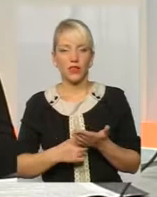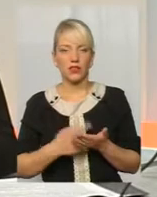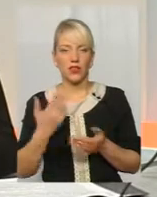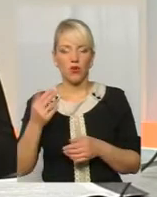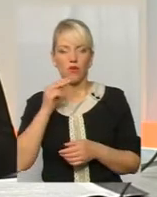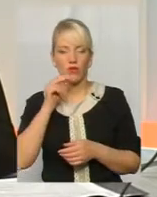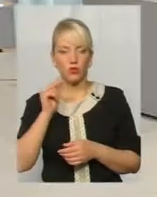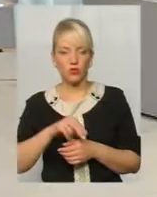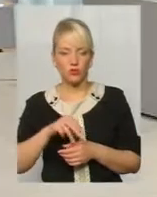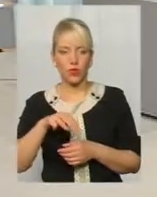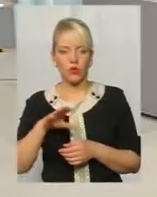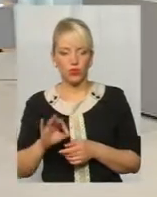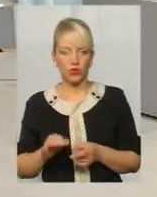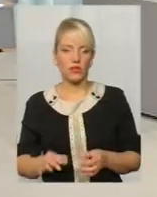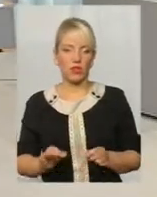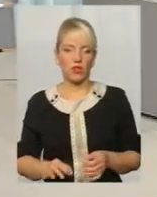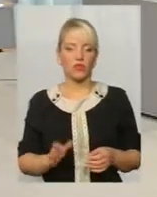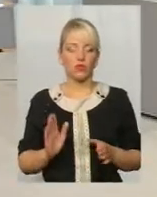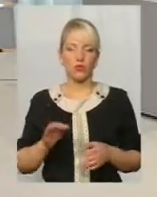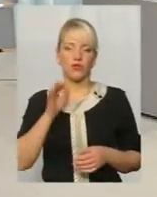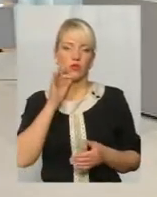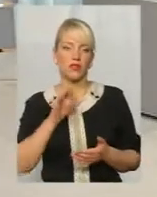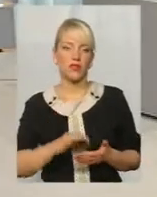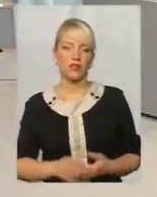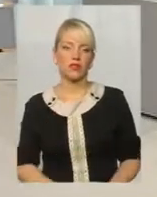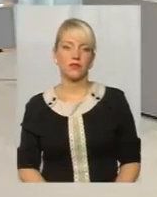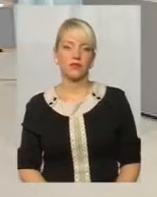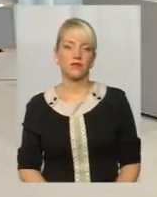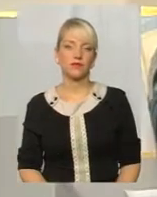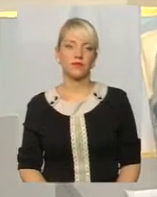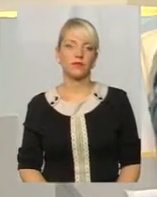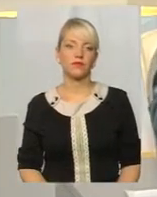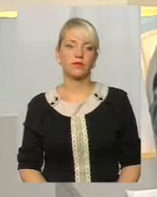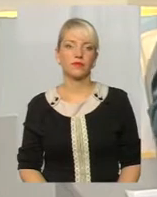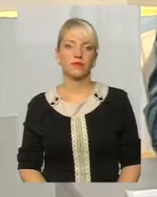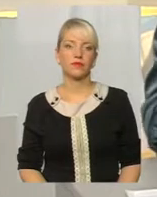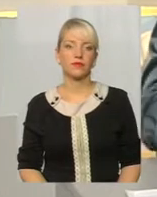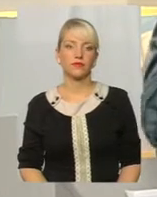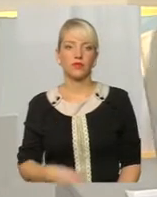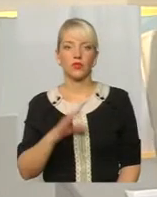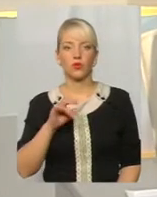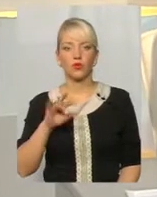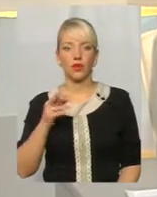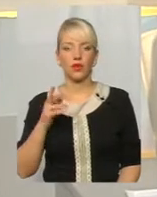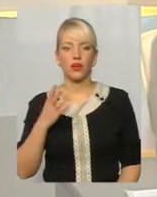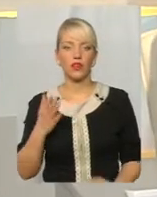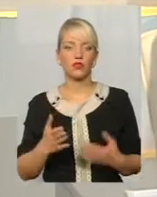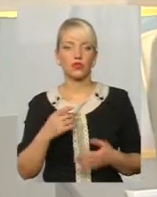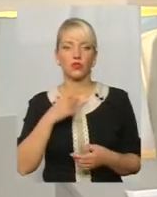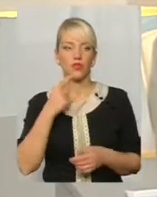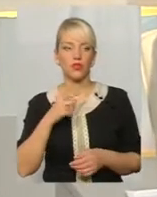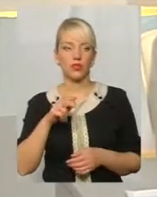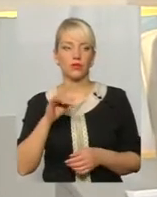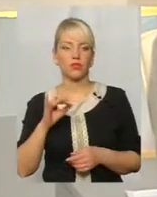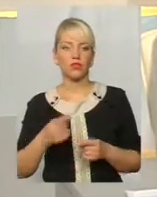вину, то, звичайно, він буде відповідати. Скажіть, будь ласка, пані Юлія, якщо говорити про